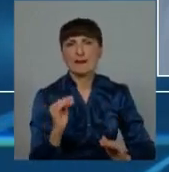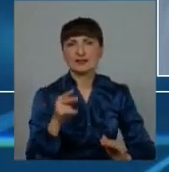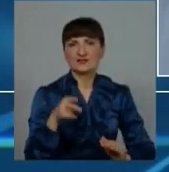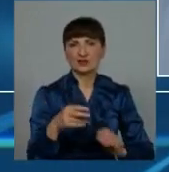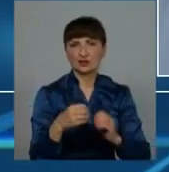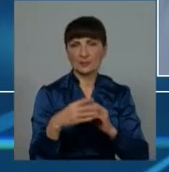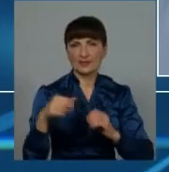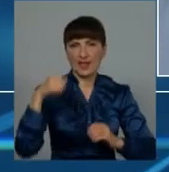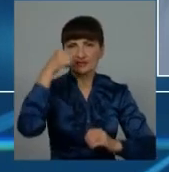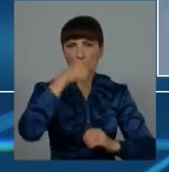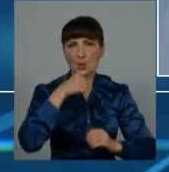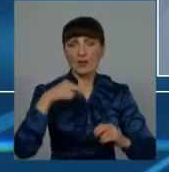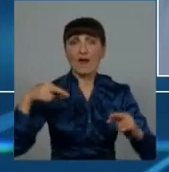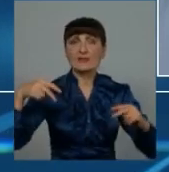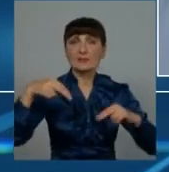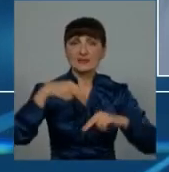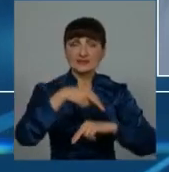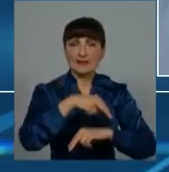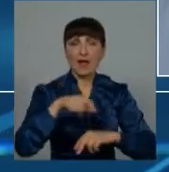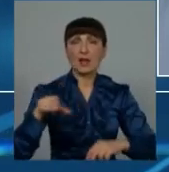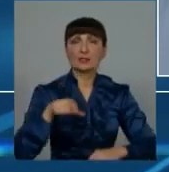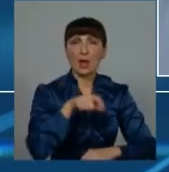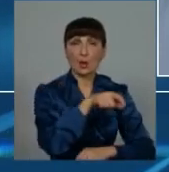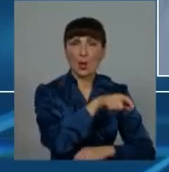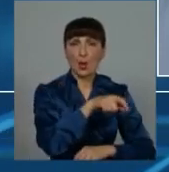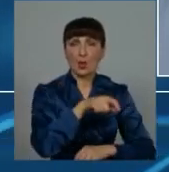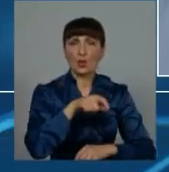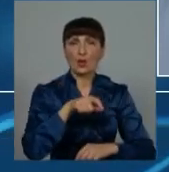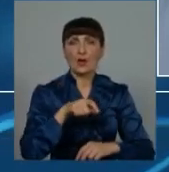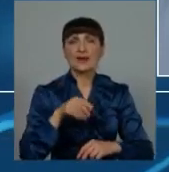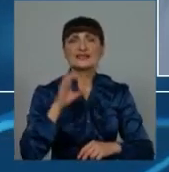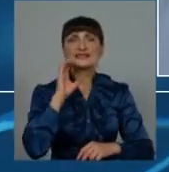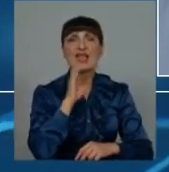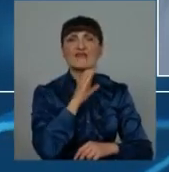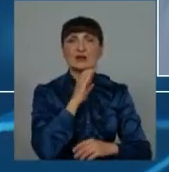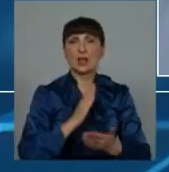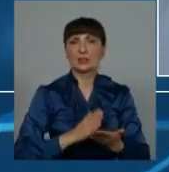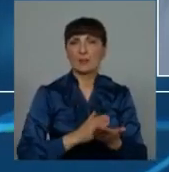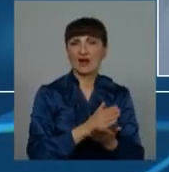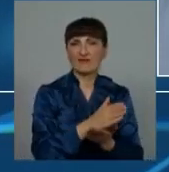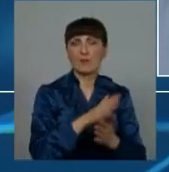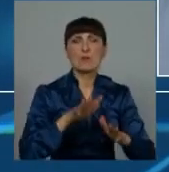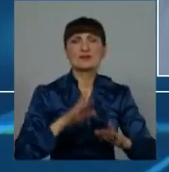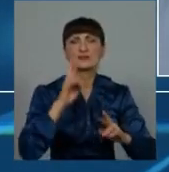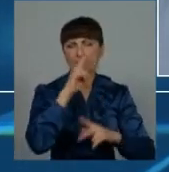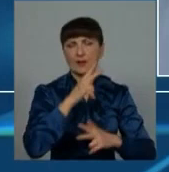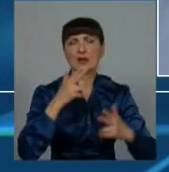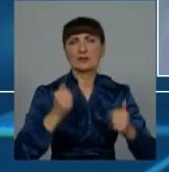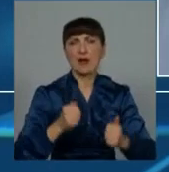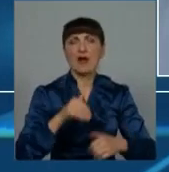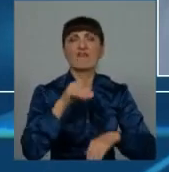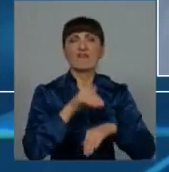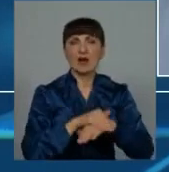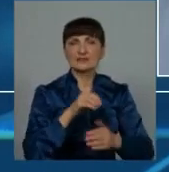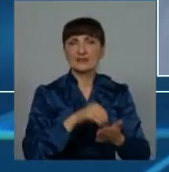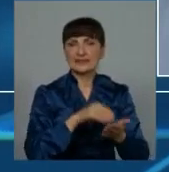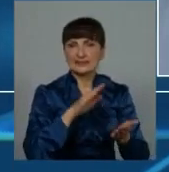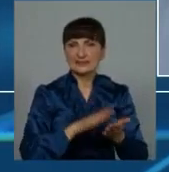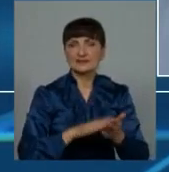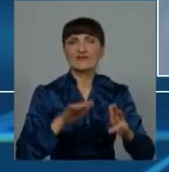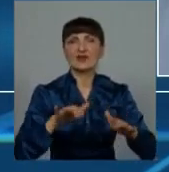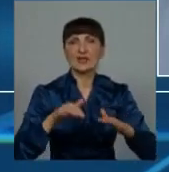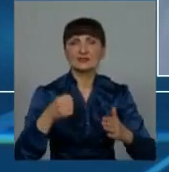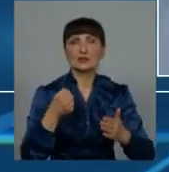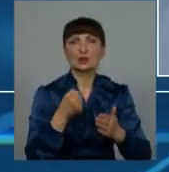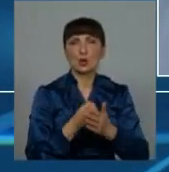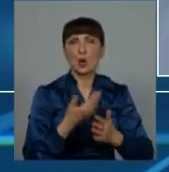года рождения, который пересекали проезжую часть улицы Сатпаева в северном направлении, в неположенном месте. Данный факт зарегистрирован в едином реестре